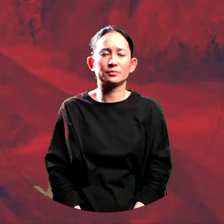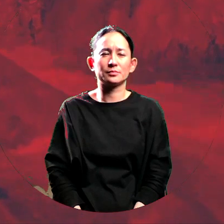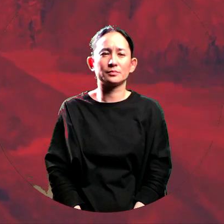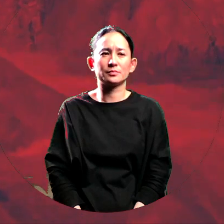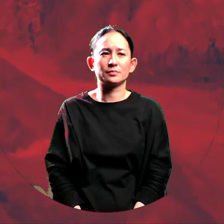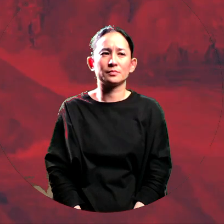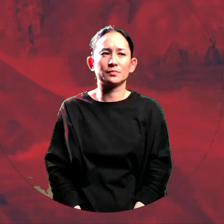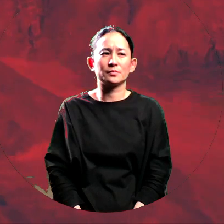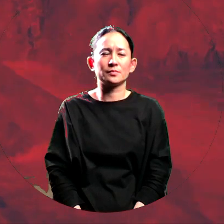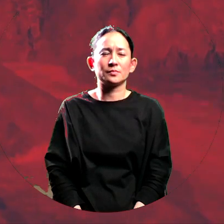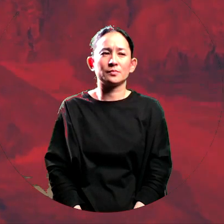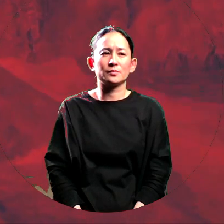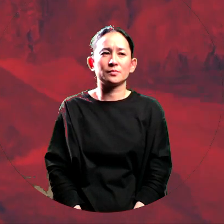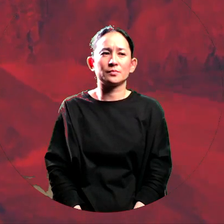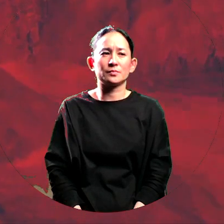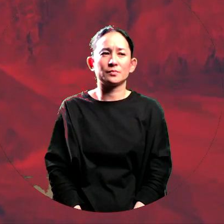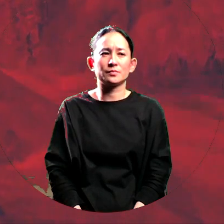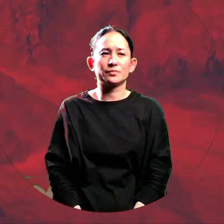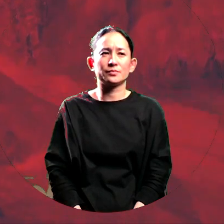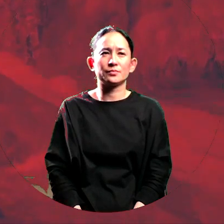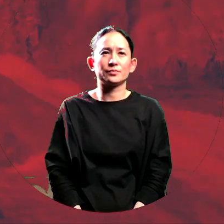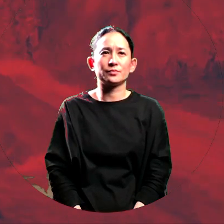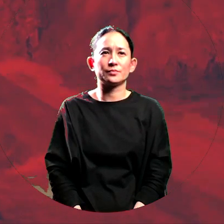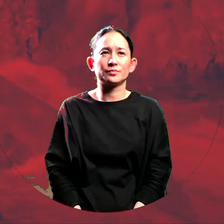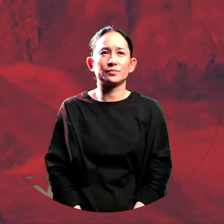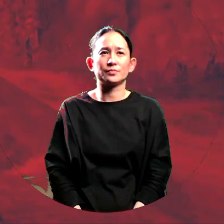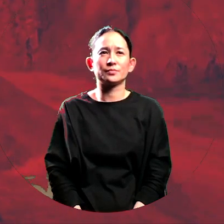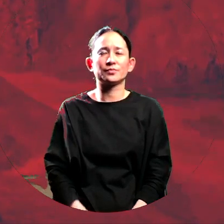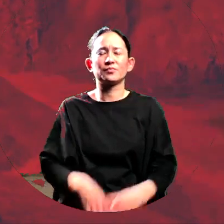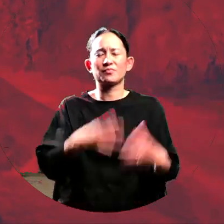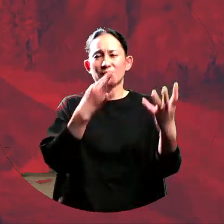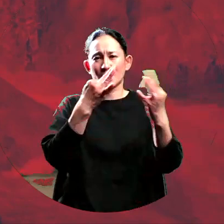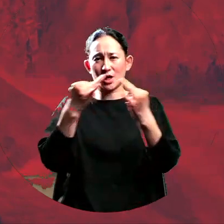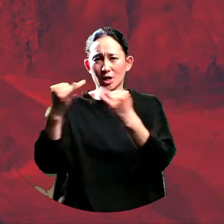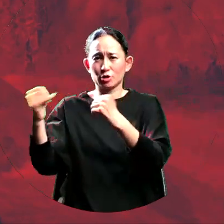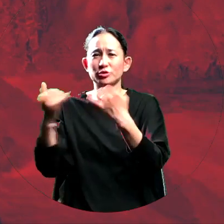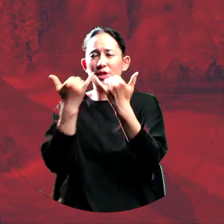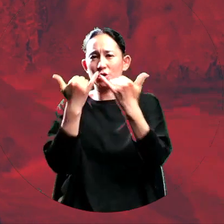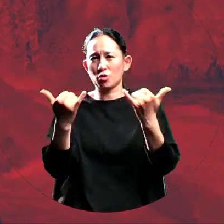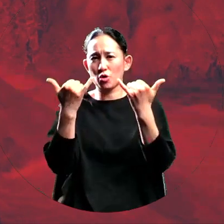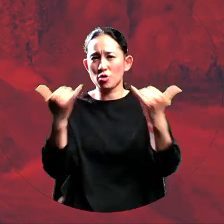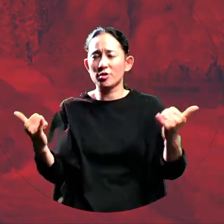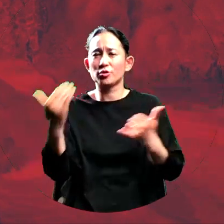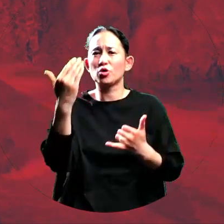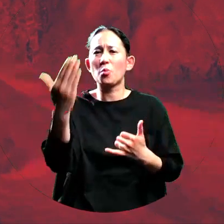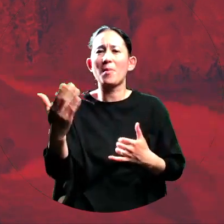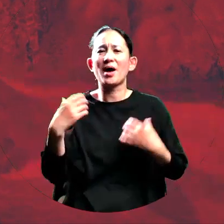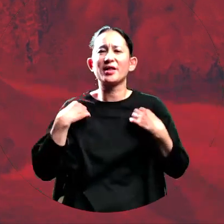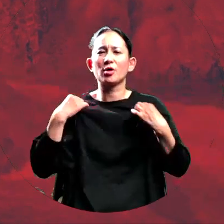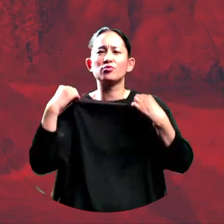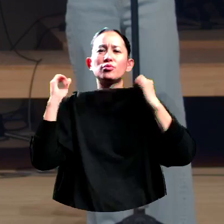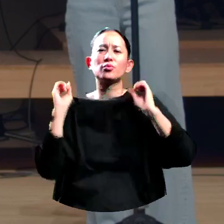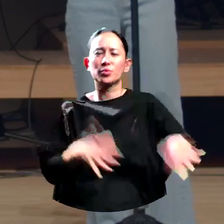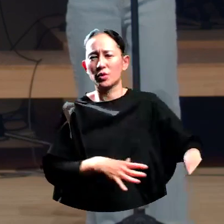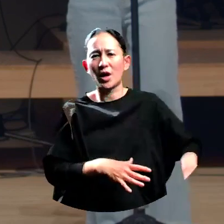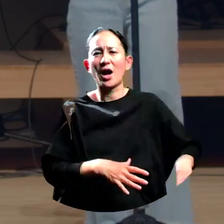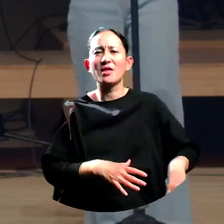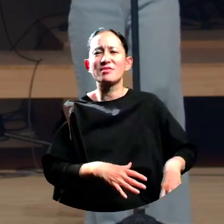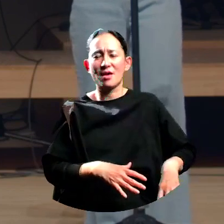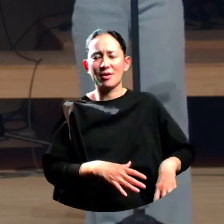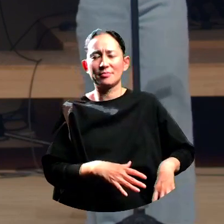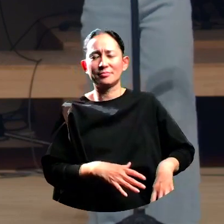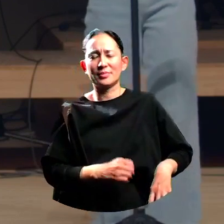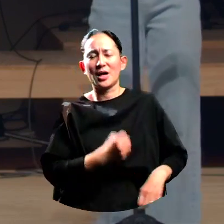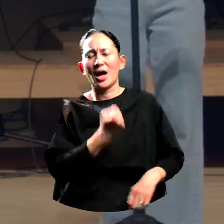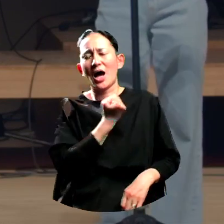If you are the king of Jews, save yourself. 大勢の人の前で裸にされ、晒し者にされ